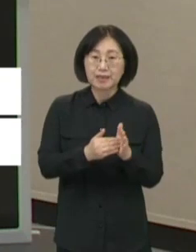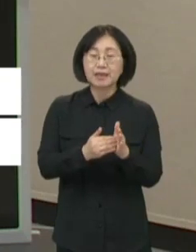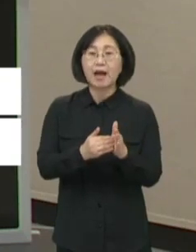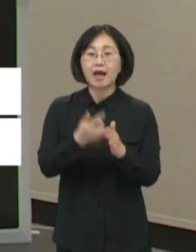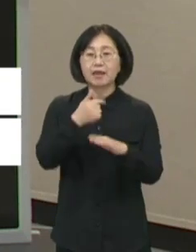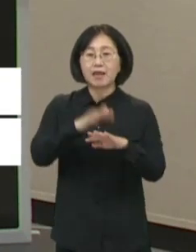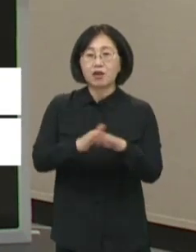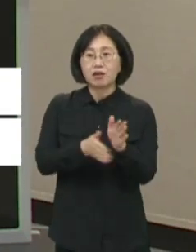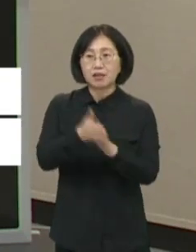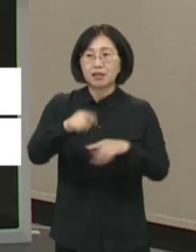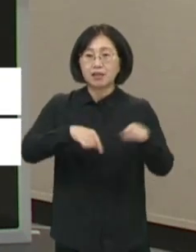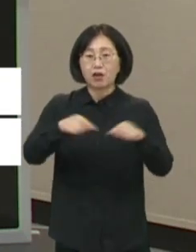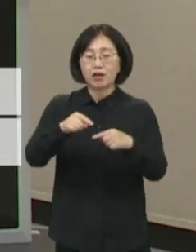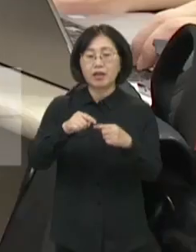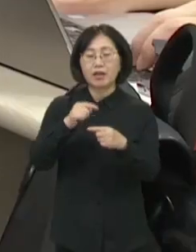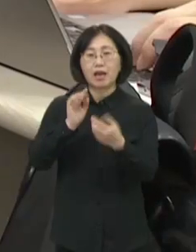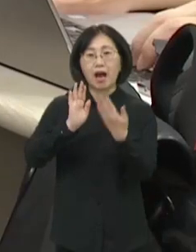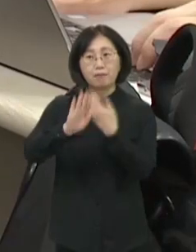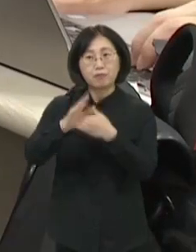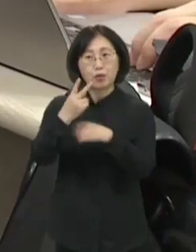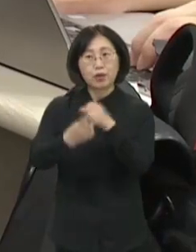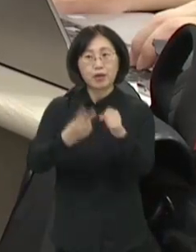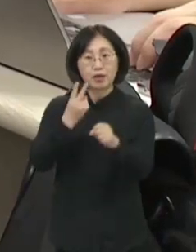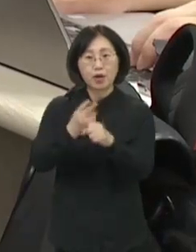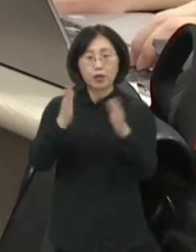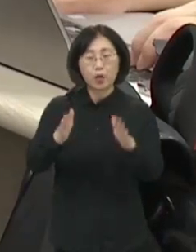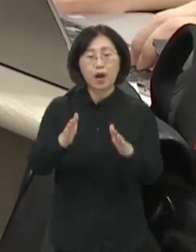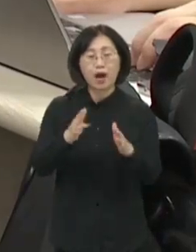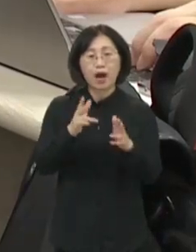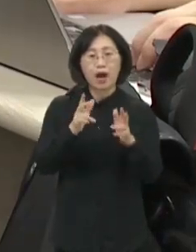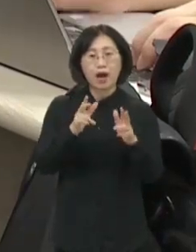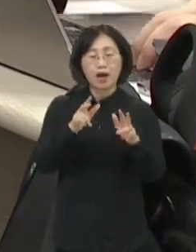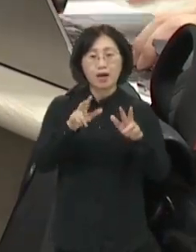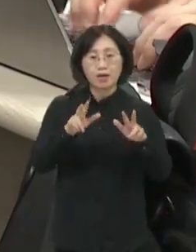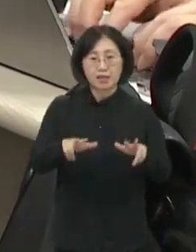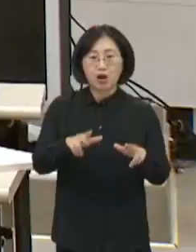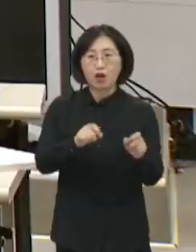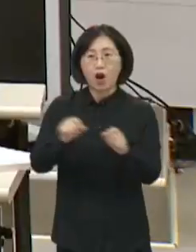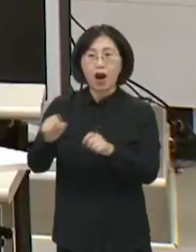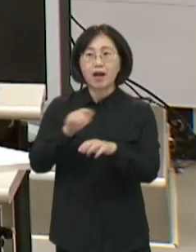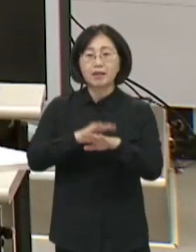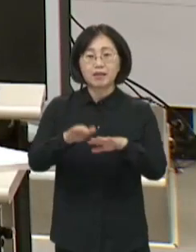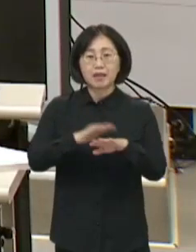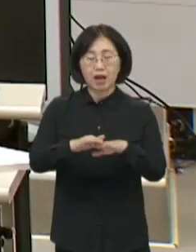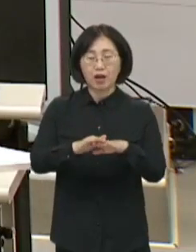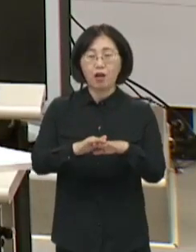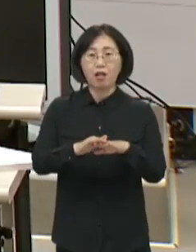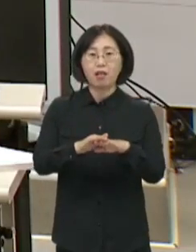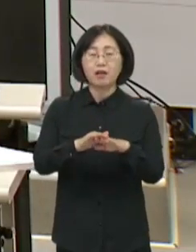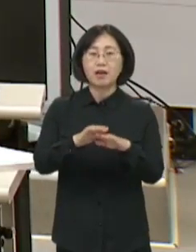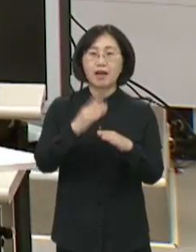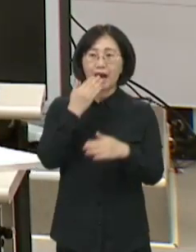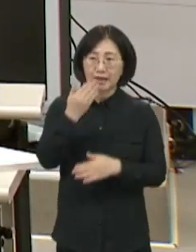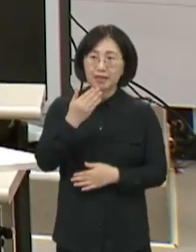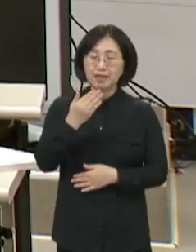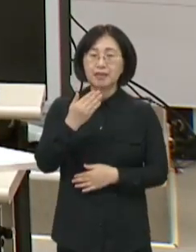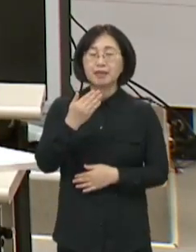시정이 후반기 지역 수관 사업 해결을 통해 가시적 성과를 낼 수 있을지 주목됩니다 TJB 조회입니다